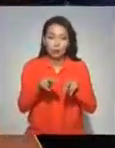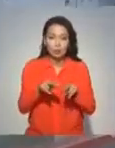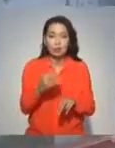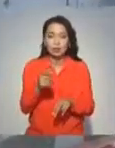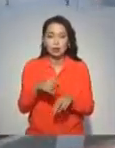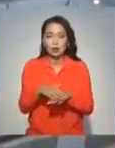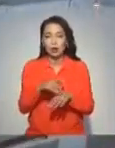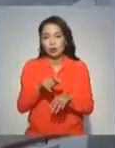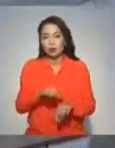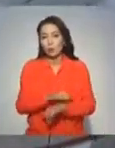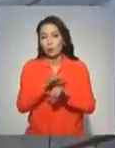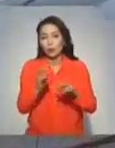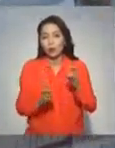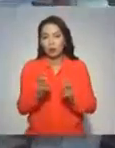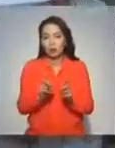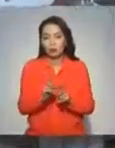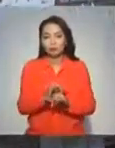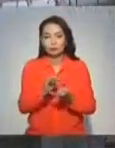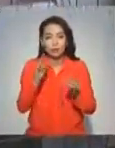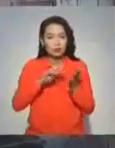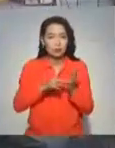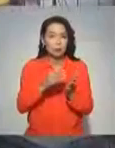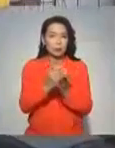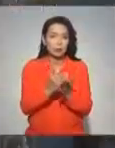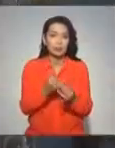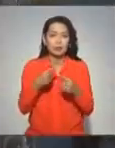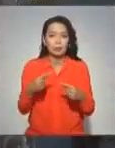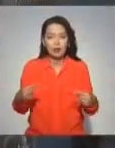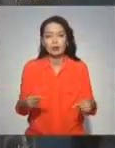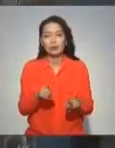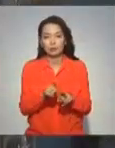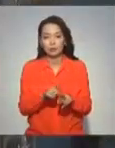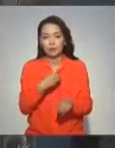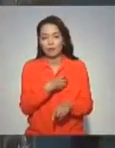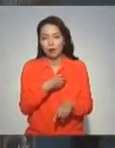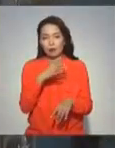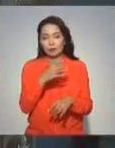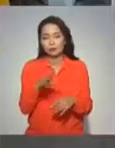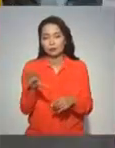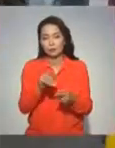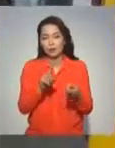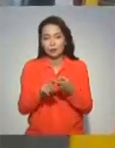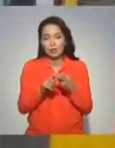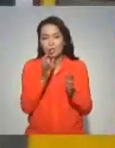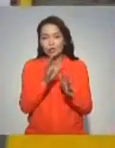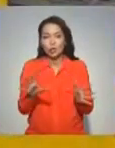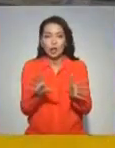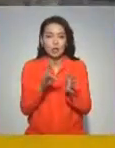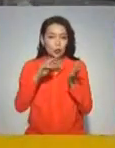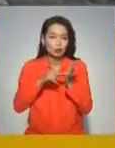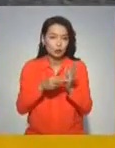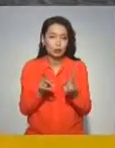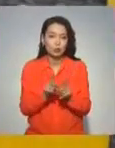санының артуы, өнеркәсіпті дамыту жоспарлары мен бағдарламалары және басқа да факторлармен өзара байланысты жылу энергетикасы